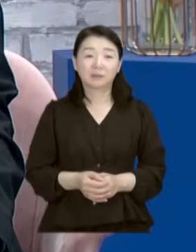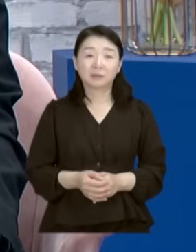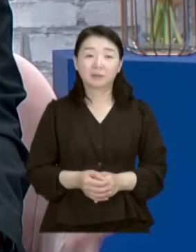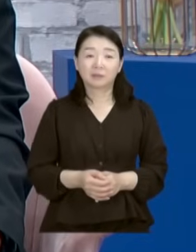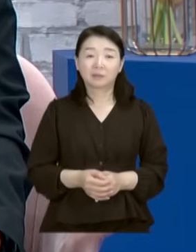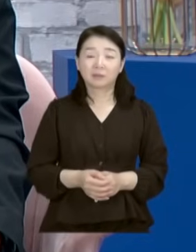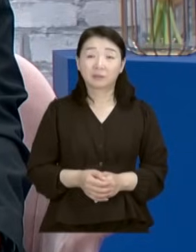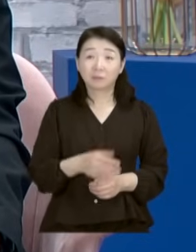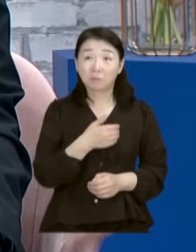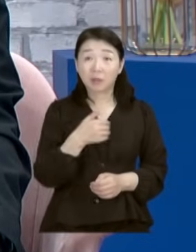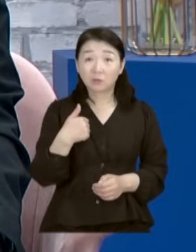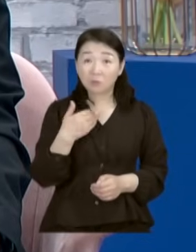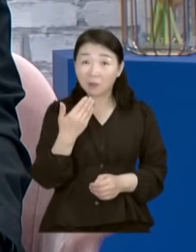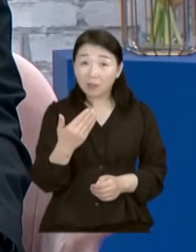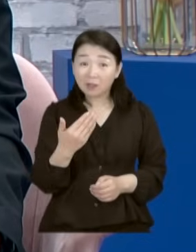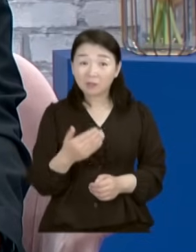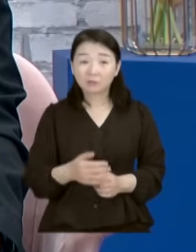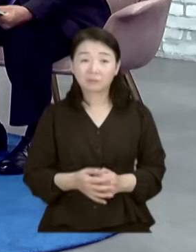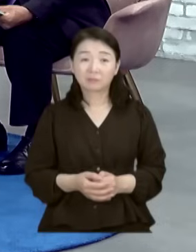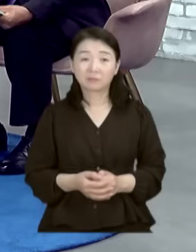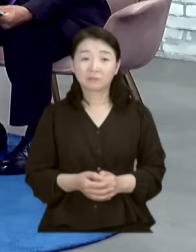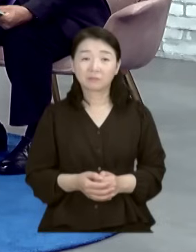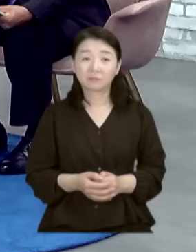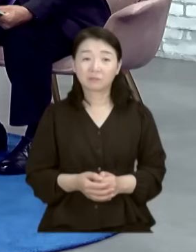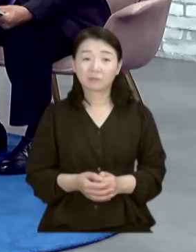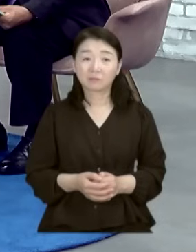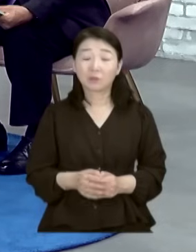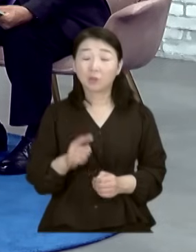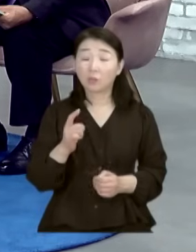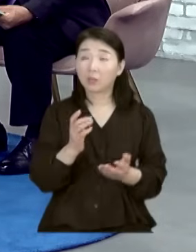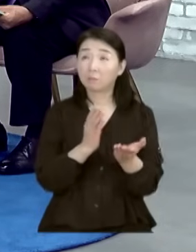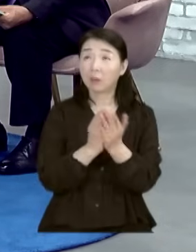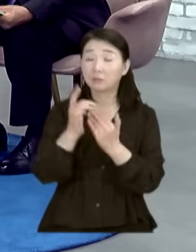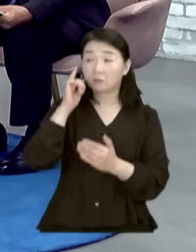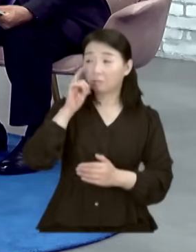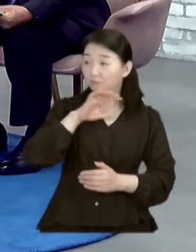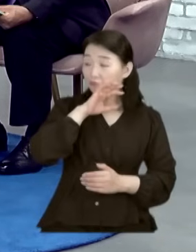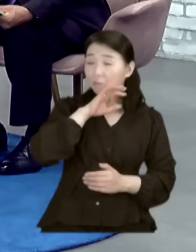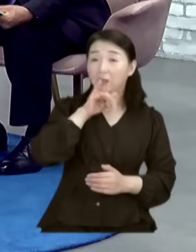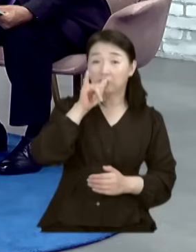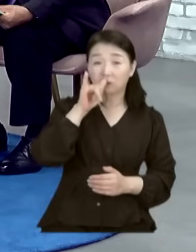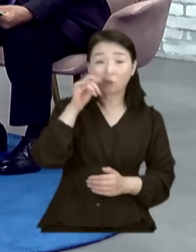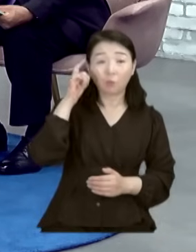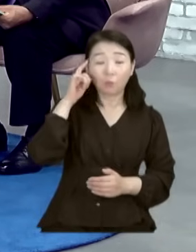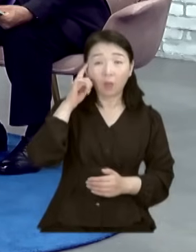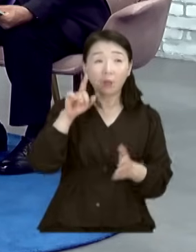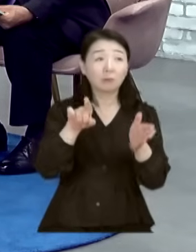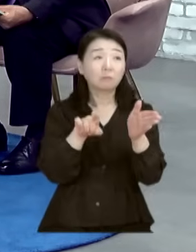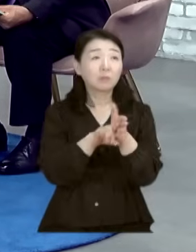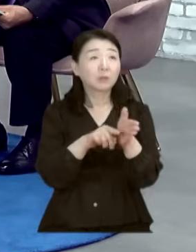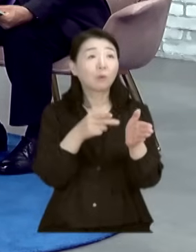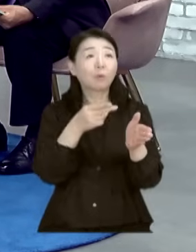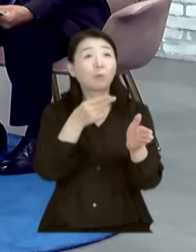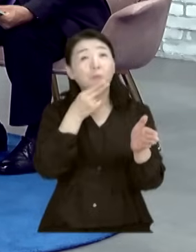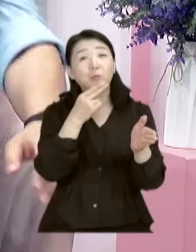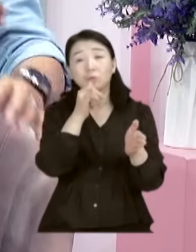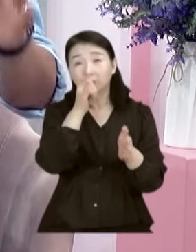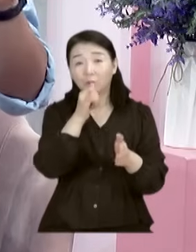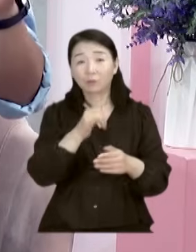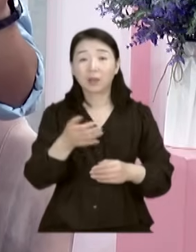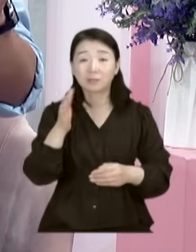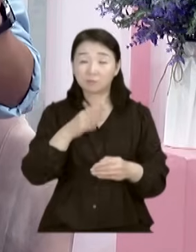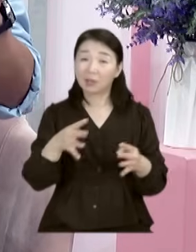그러면 어떻게 만족하세요 아닌데 이거를 불합리하다고 생각할 수 있잖아요 왜냐하면 정제 중국에는 넌 크리스찬들도 있으시니까